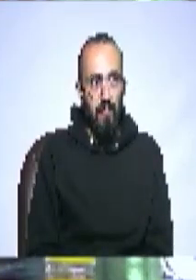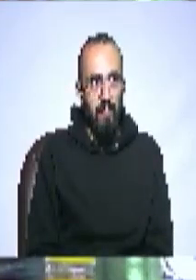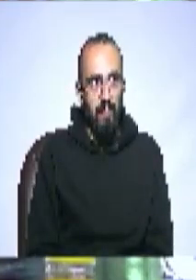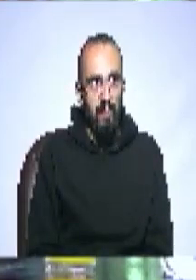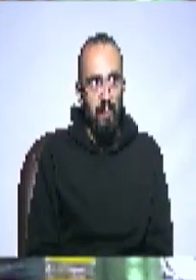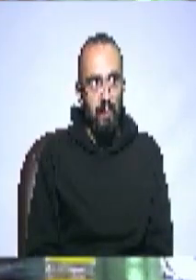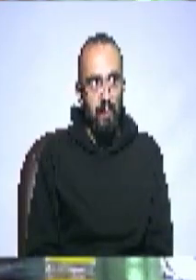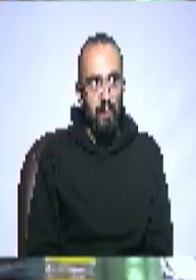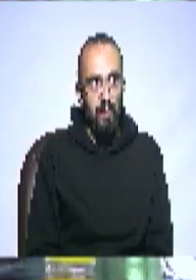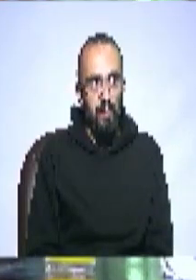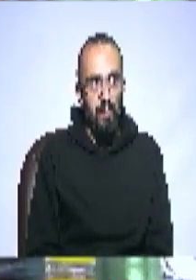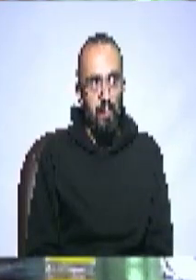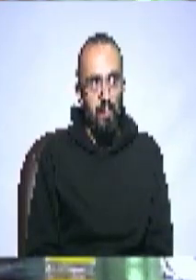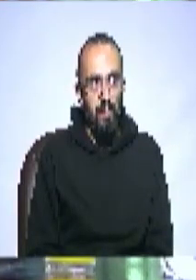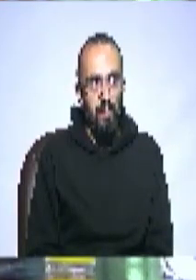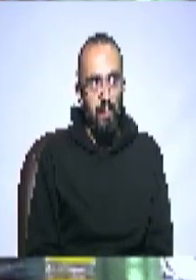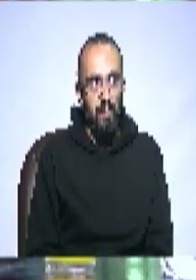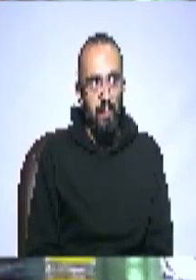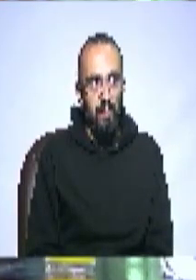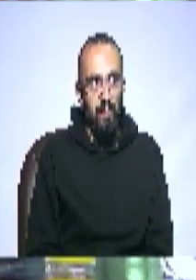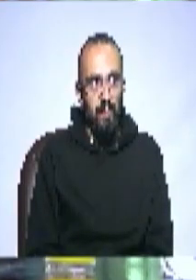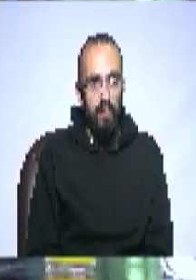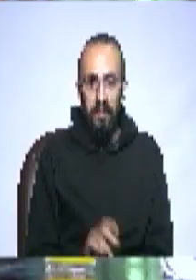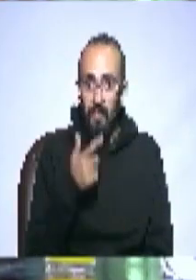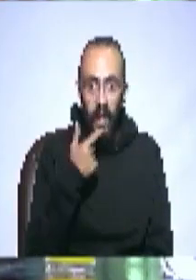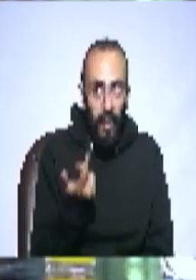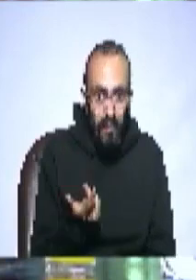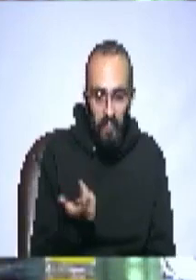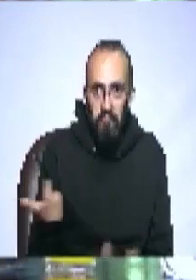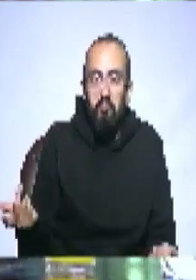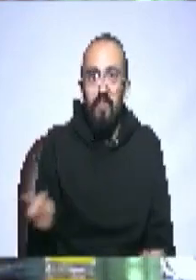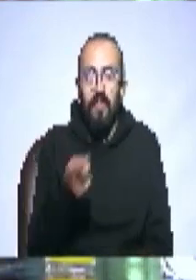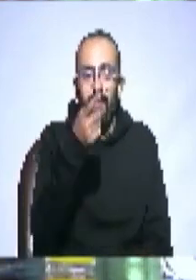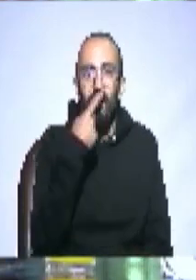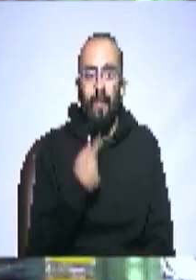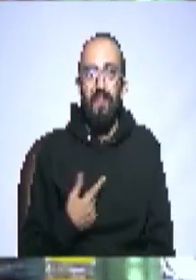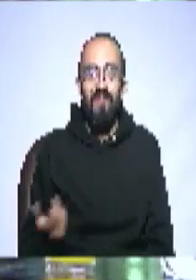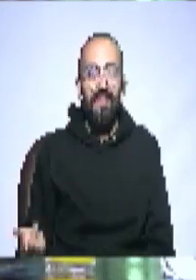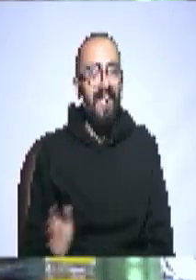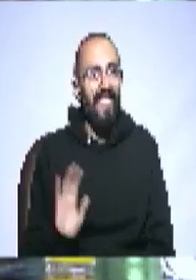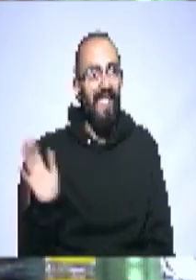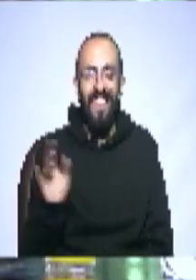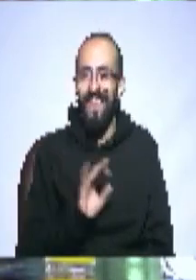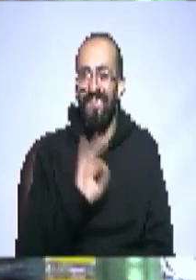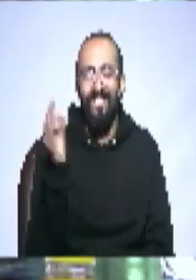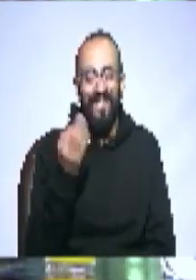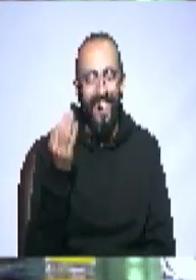اوكي، ايه رايك بقى؟ حلوه قوي، جميله. طعمها عامل ازاي؟ مش عارفه، انت اللي قول. رائعه.